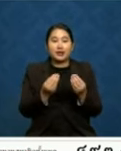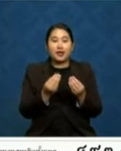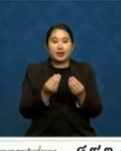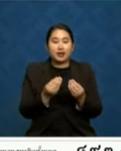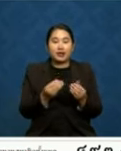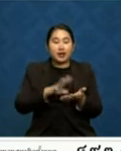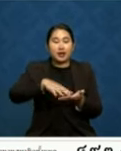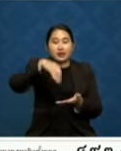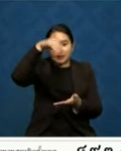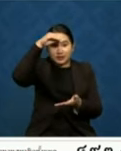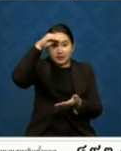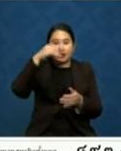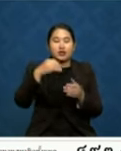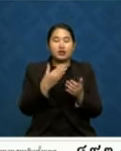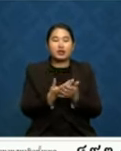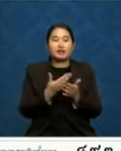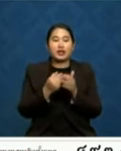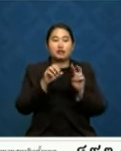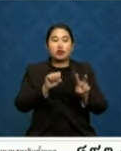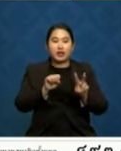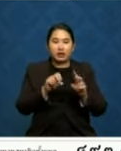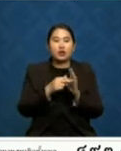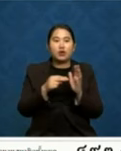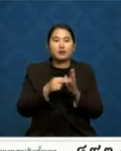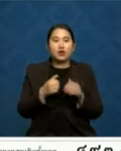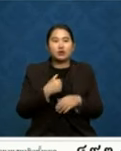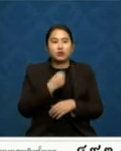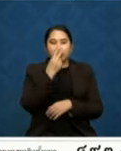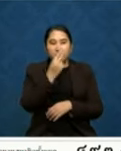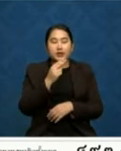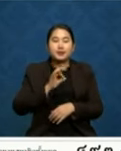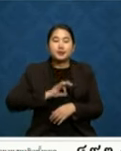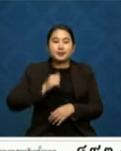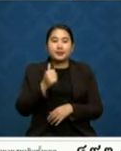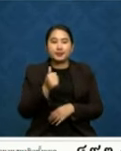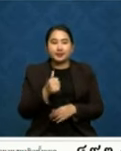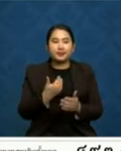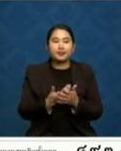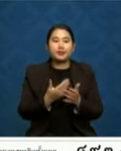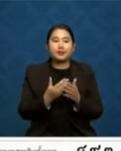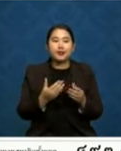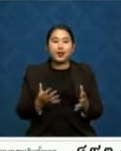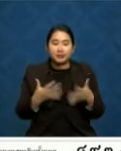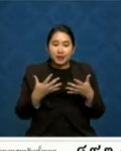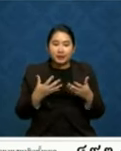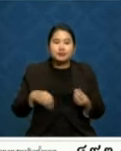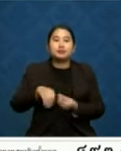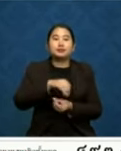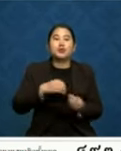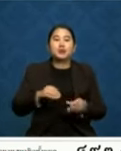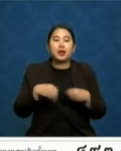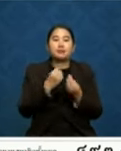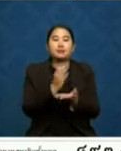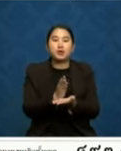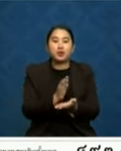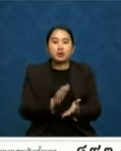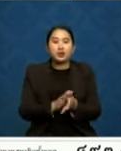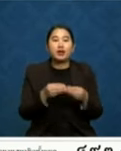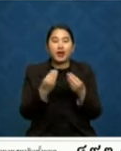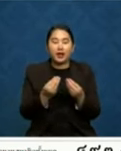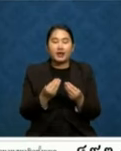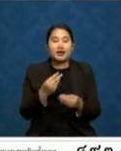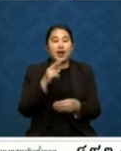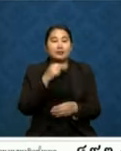นักเรียน 200,000 กว่าบาทก็ถือว่าเป็นสิ่งที่ดีการคืนกำไรให้สังคมก็เป็นน้ำใจที่ดีมากๆของ